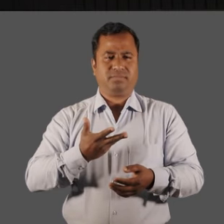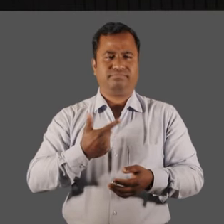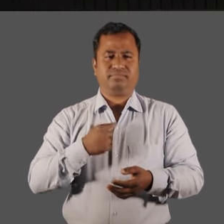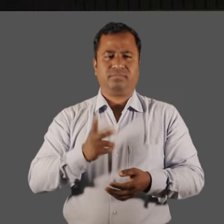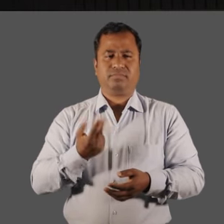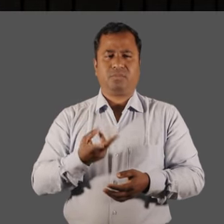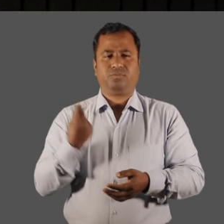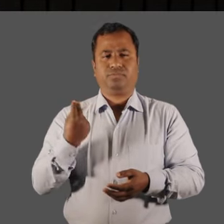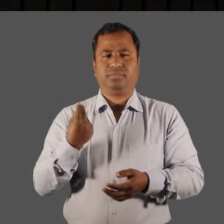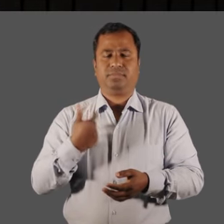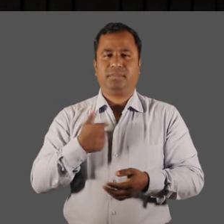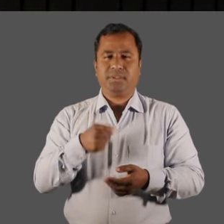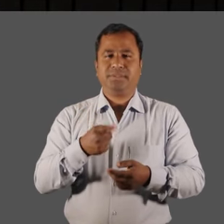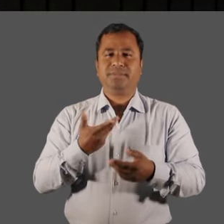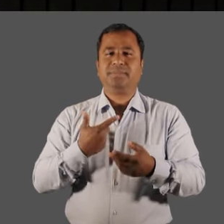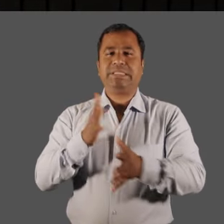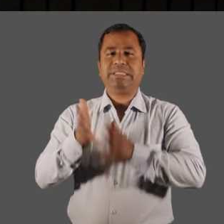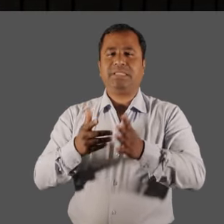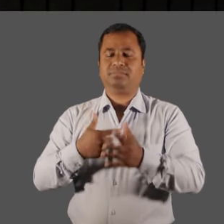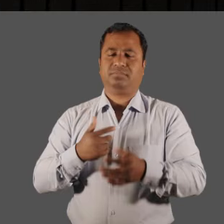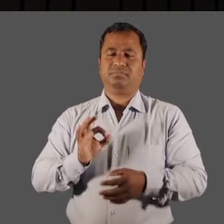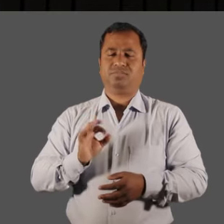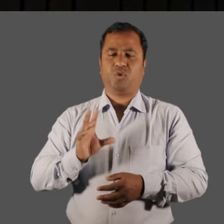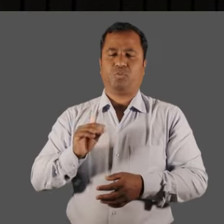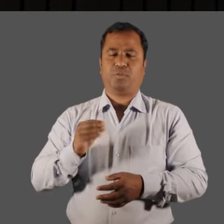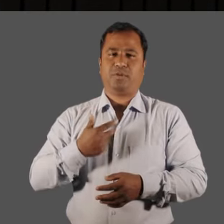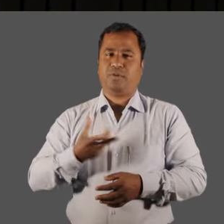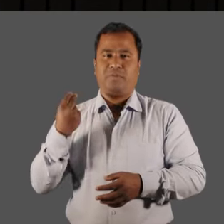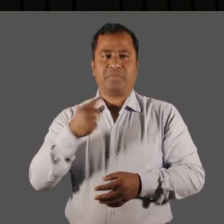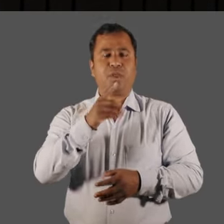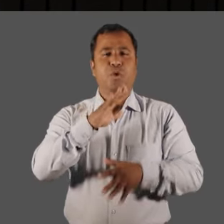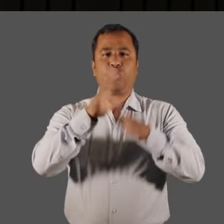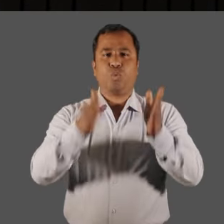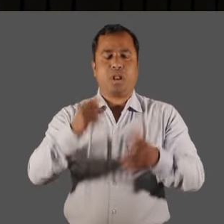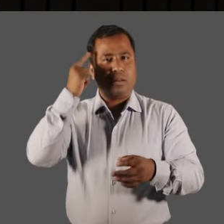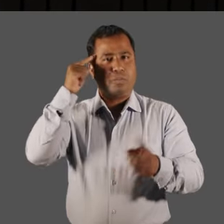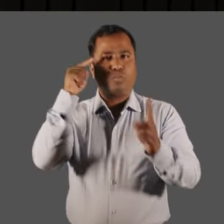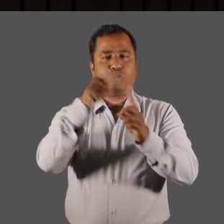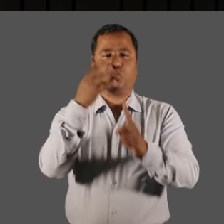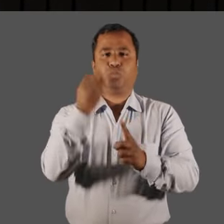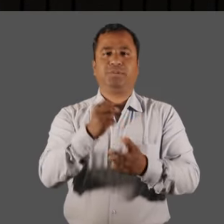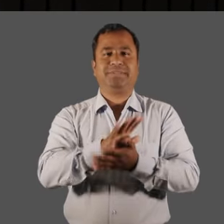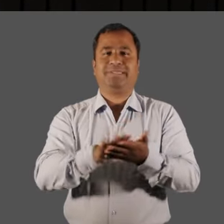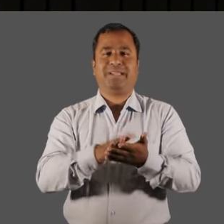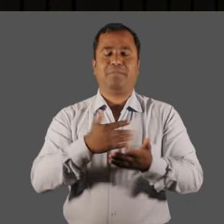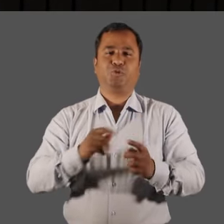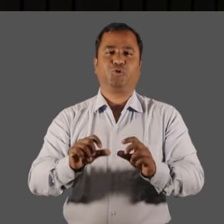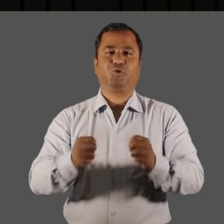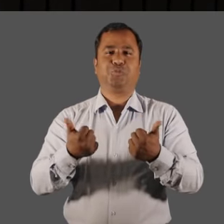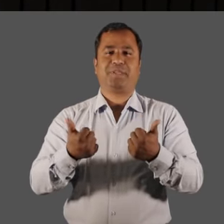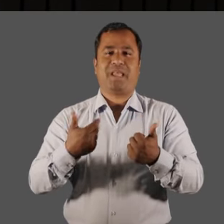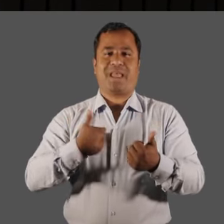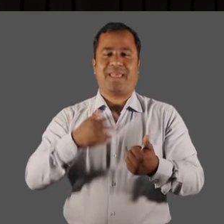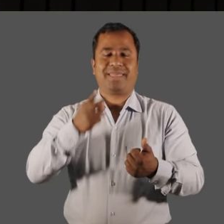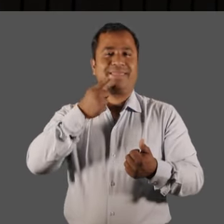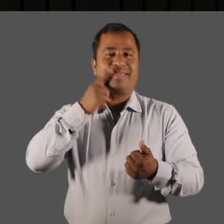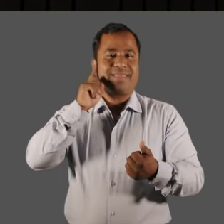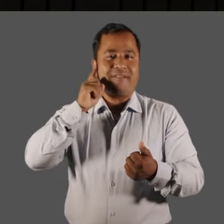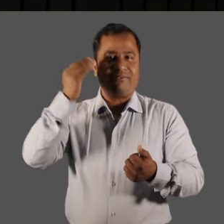চলো চলে যাই। এই যে গোপনে কিছু শেয়ার করা, এটা তো আসলে আমি, যেহেতু আমি সাইন জানি বা কোডা আমি, সেজন্য আমার জন্য সুযোগ হয়েছে